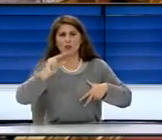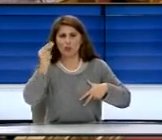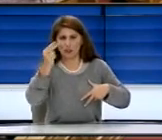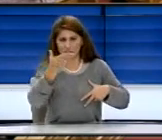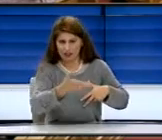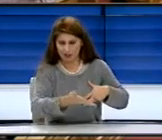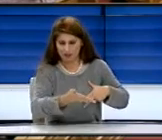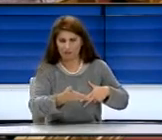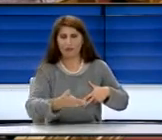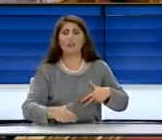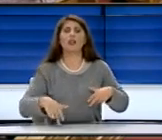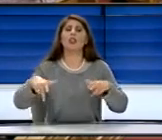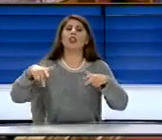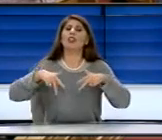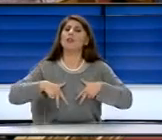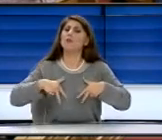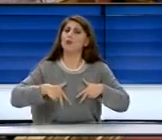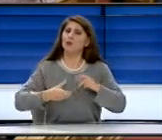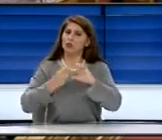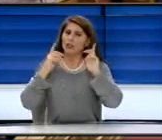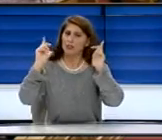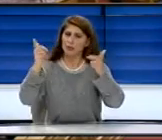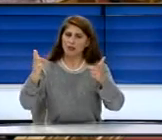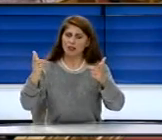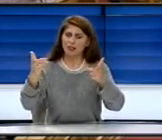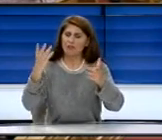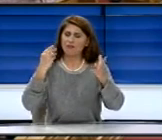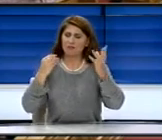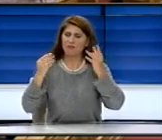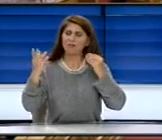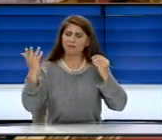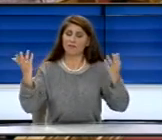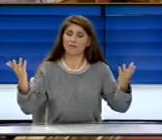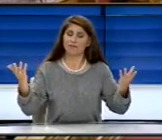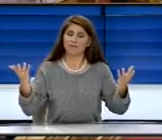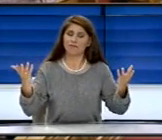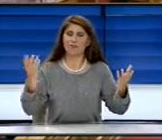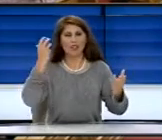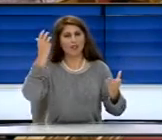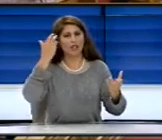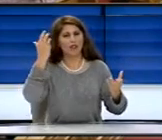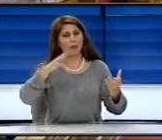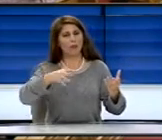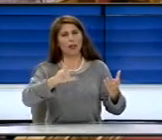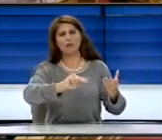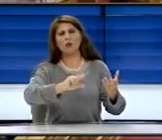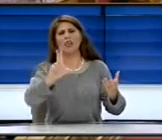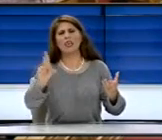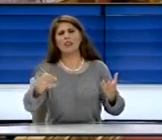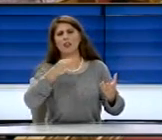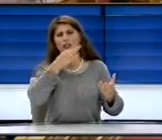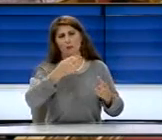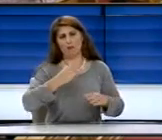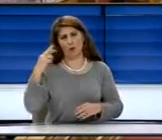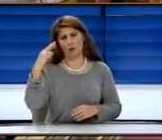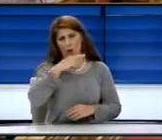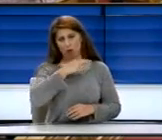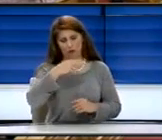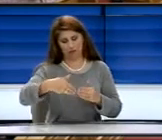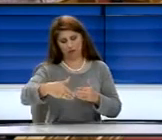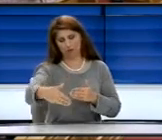βουλευτές, τους υπουργούς της Νέας Δημοκρατίας. Φαντάζομαι περίπου τα ίδια θα πει και ο Πρωθυπουργός